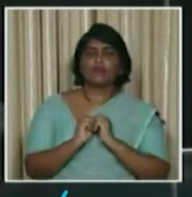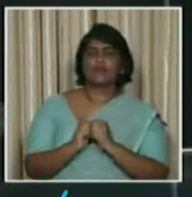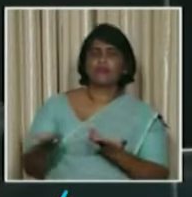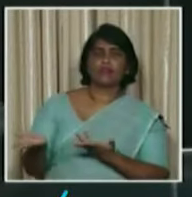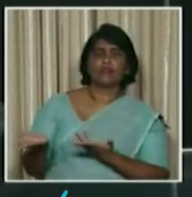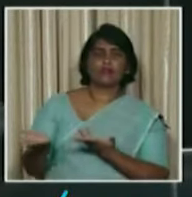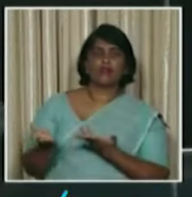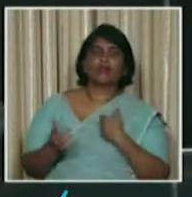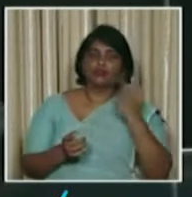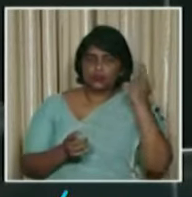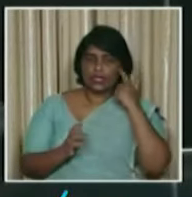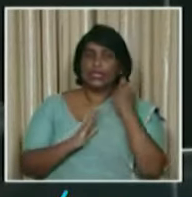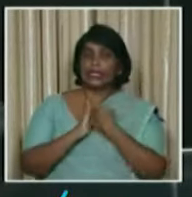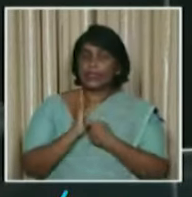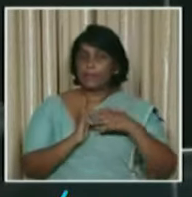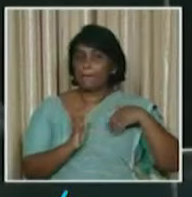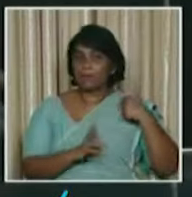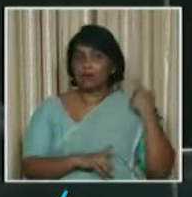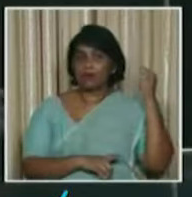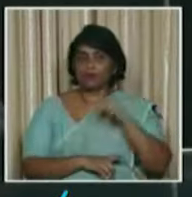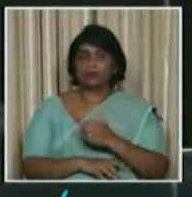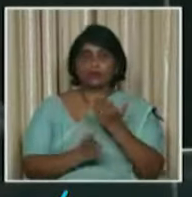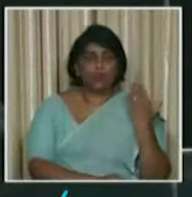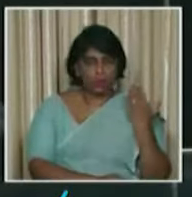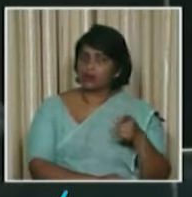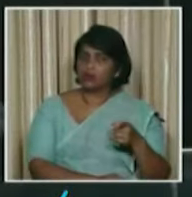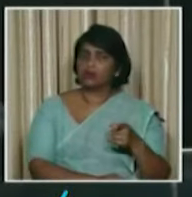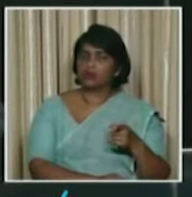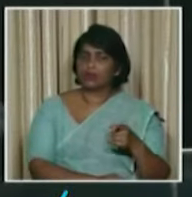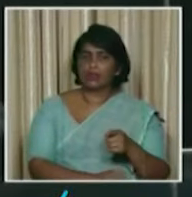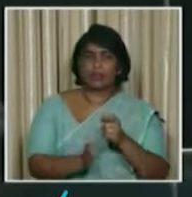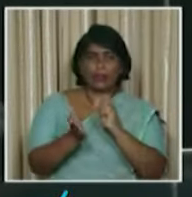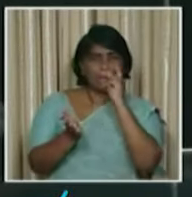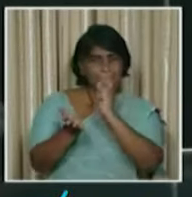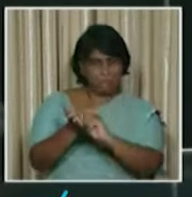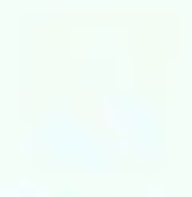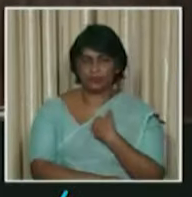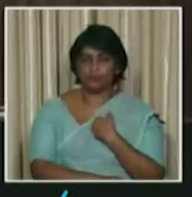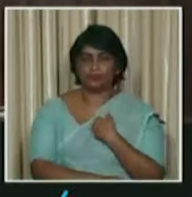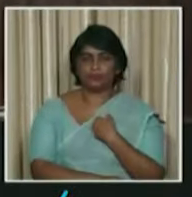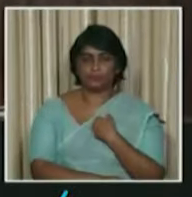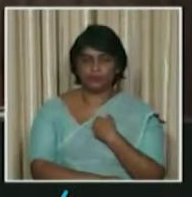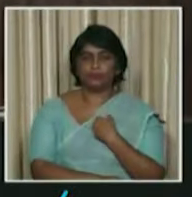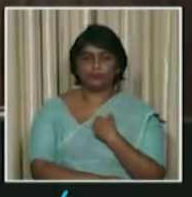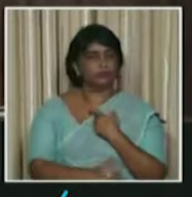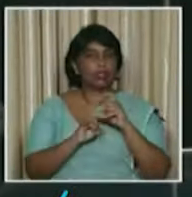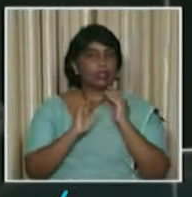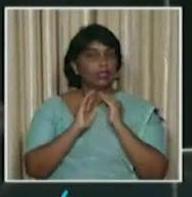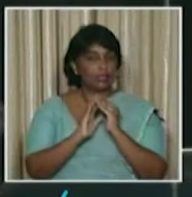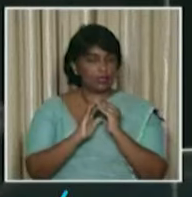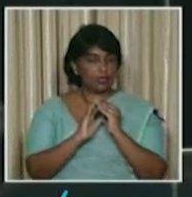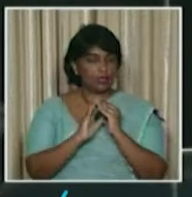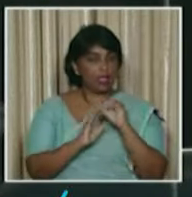අපි කවුරුත් දන්නවා නීතිපතිවරයා එතනට ආවොත් ඒක සාක්ෂි හැටියට බාර ගන්න පුළුවන්. ඒ පෑනේ වෙනස කරන්න තියෙන ඔබතුමාට. අපි සභාගත කරනවා තව